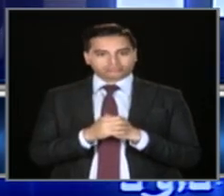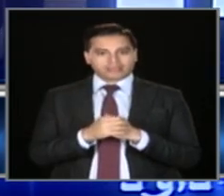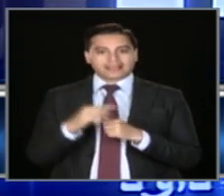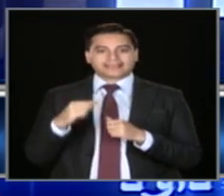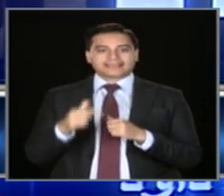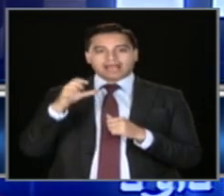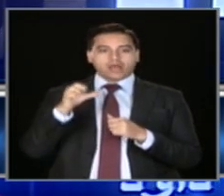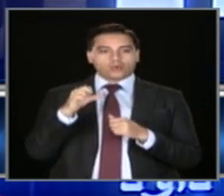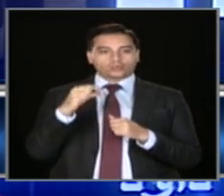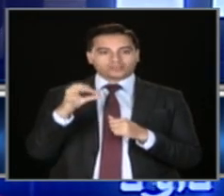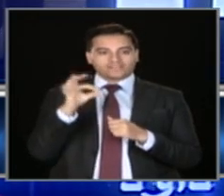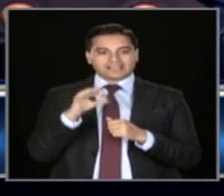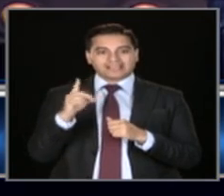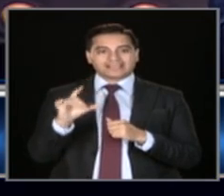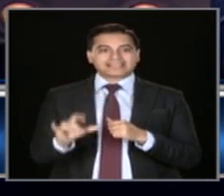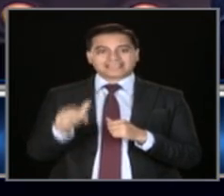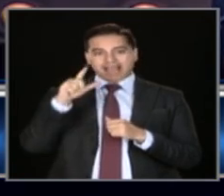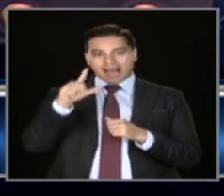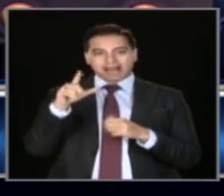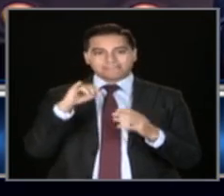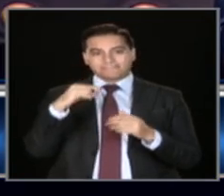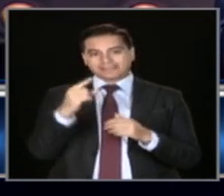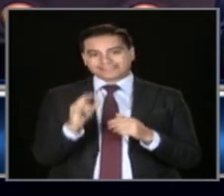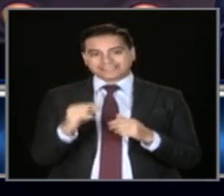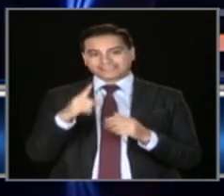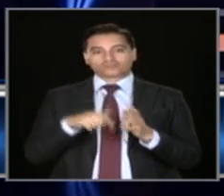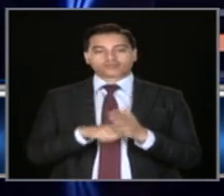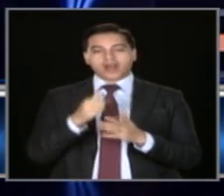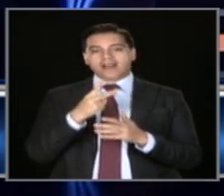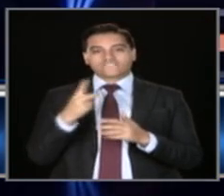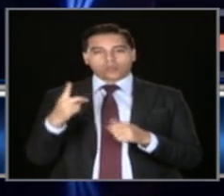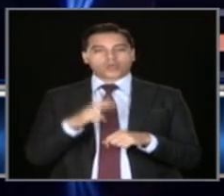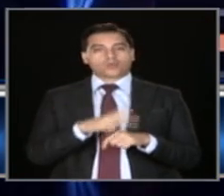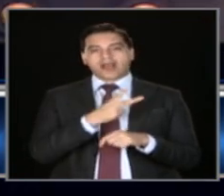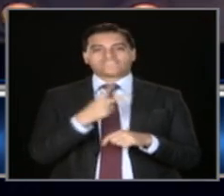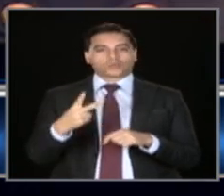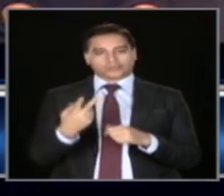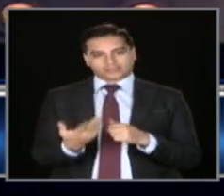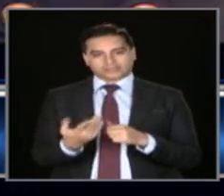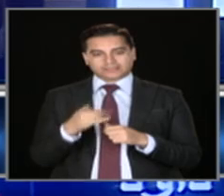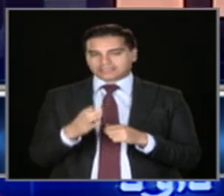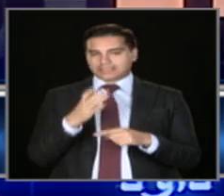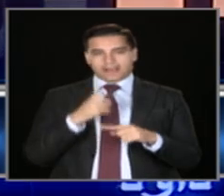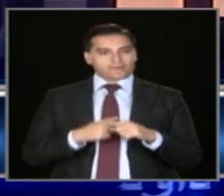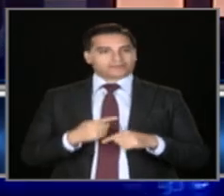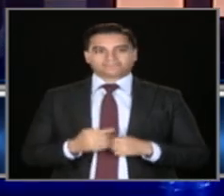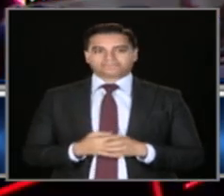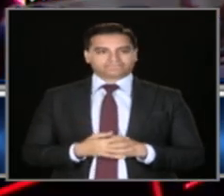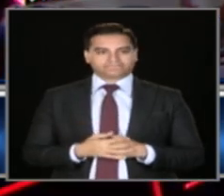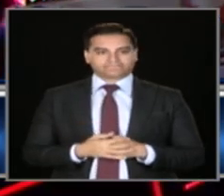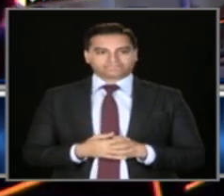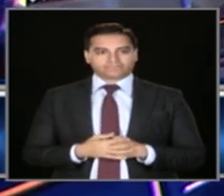داود، إجابتك. ريال مدريد. ريال مدريد كسبت 2001-2002. إجابة خاطئة.